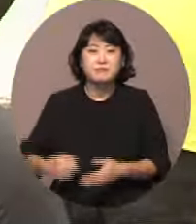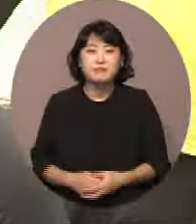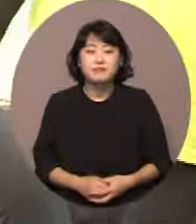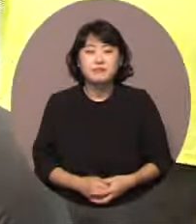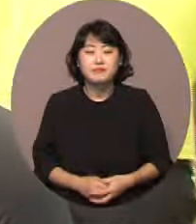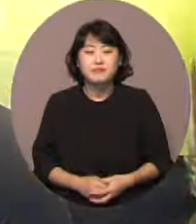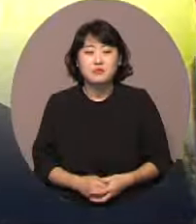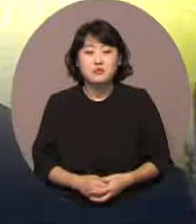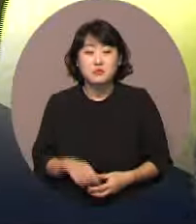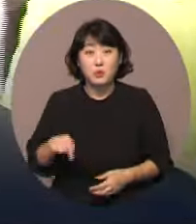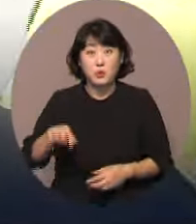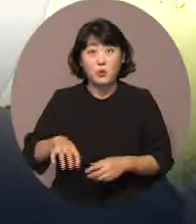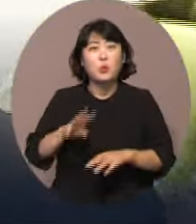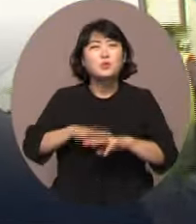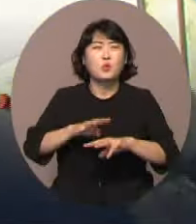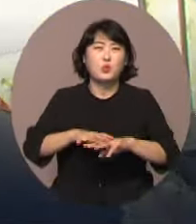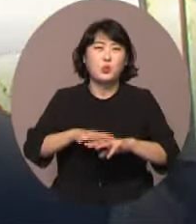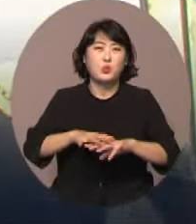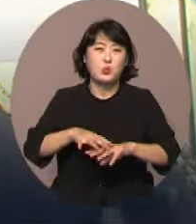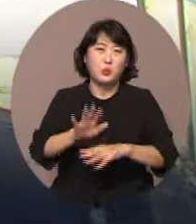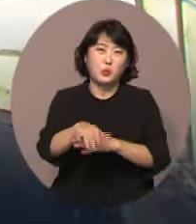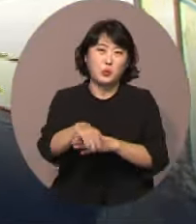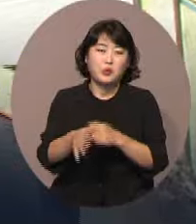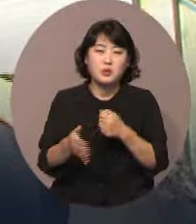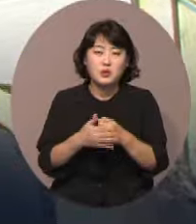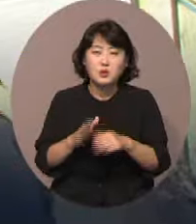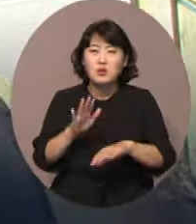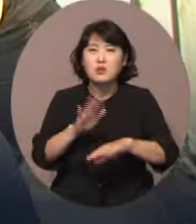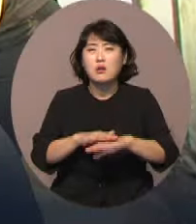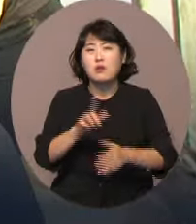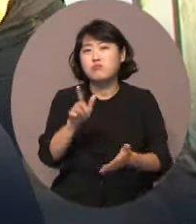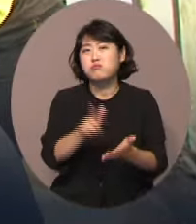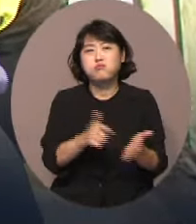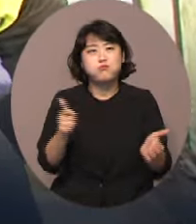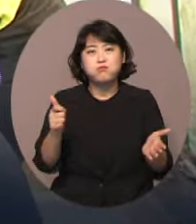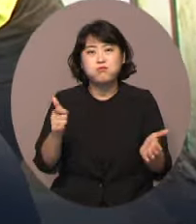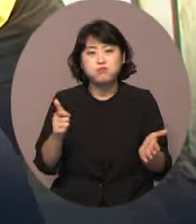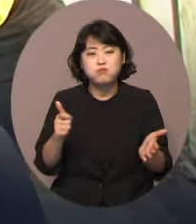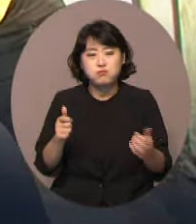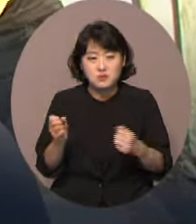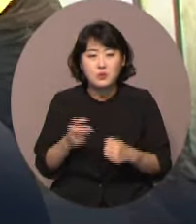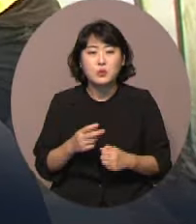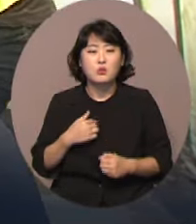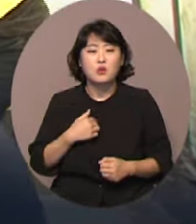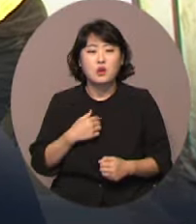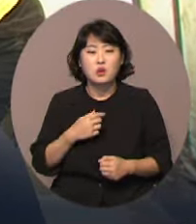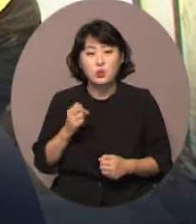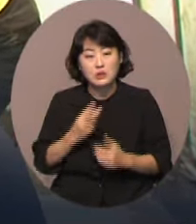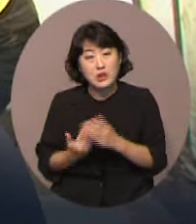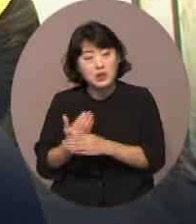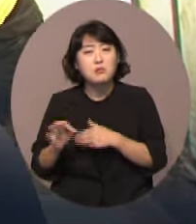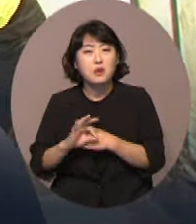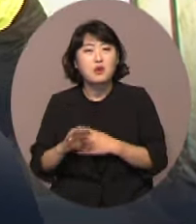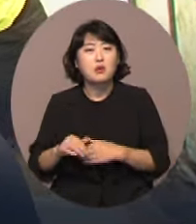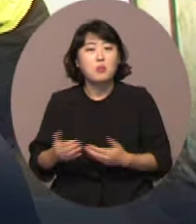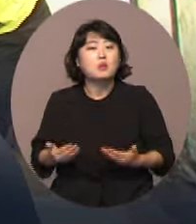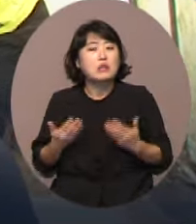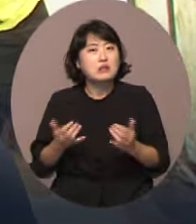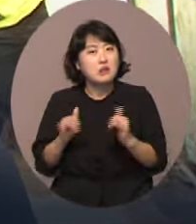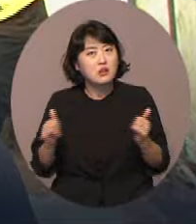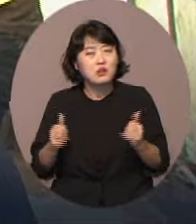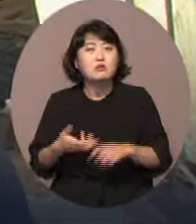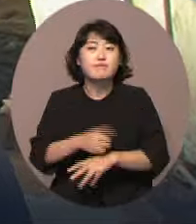여기가 이제 농촌이다 보니까 일손도 또 부족하고 뭐 또 이런 경우가 생긴다면 저희가 또